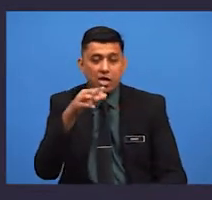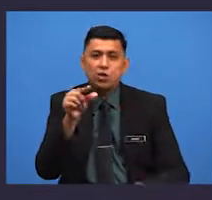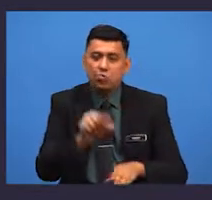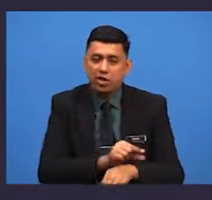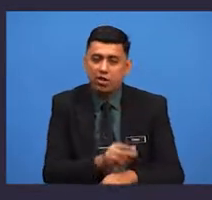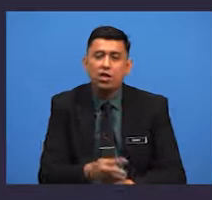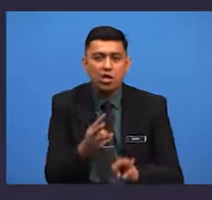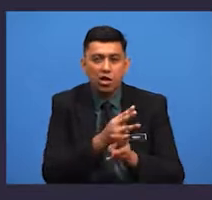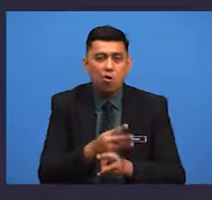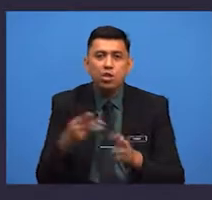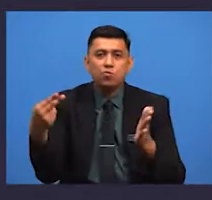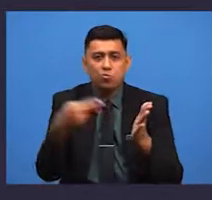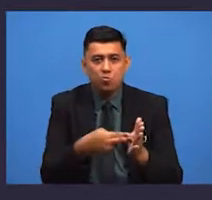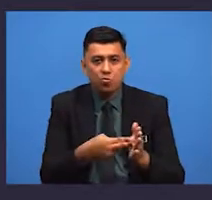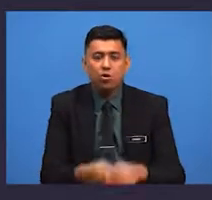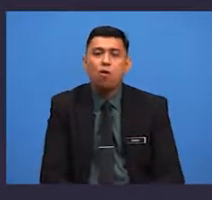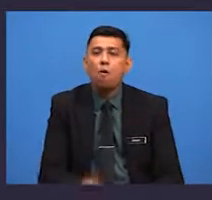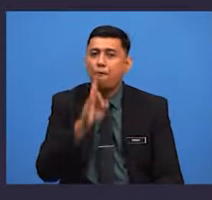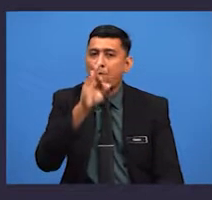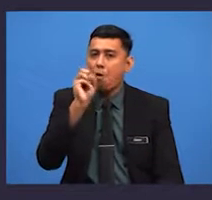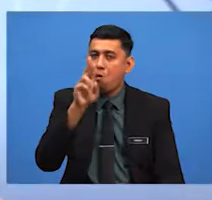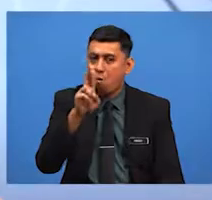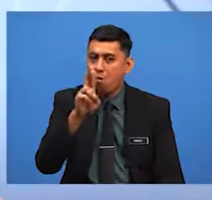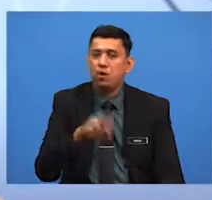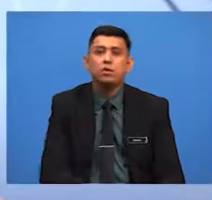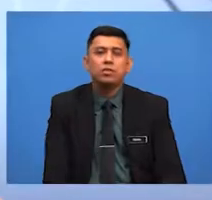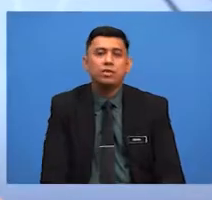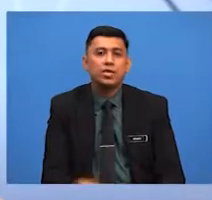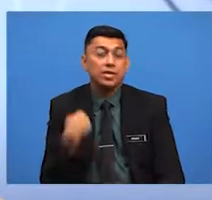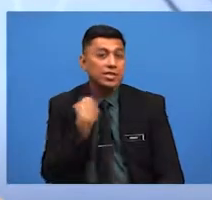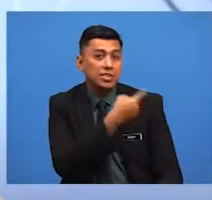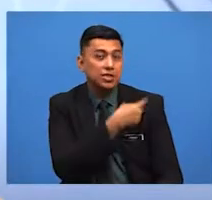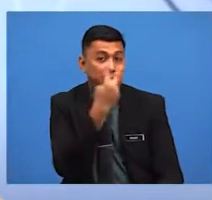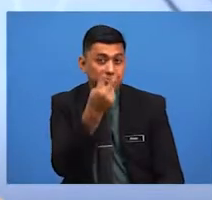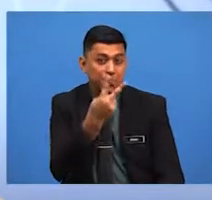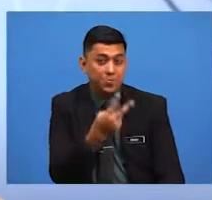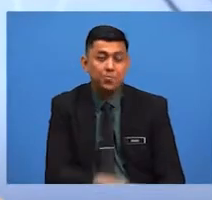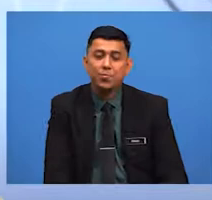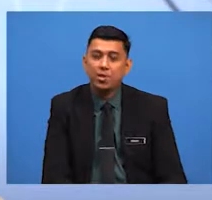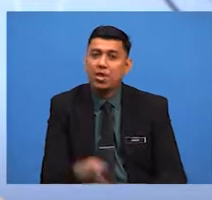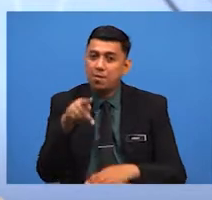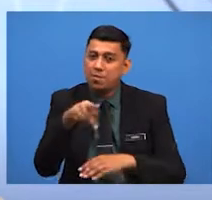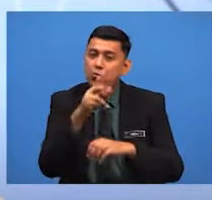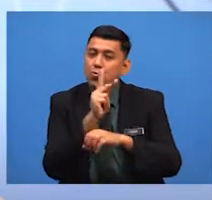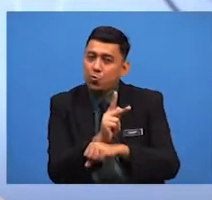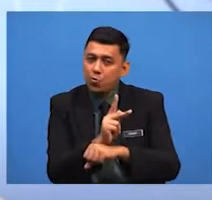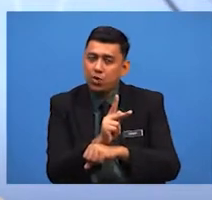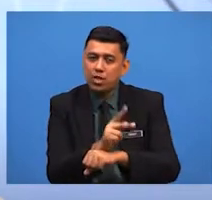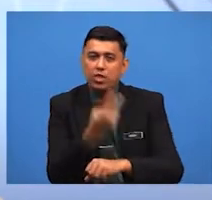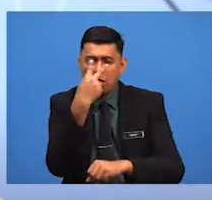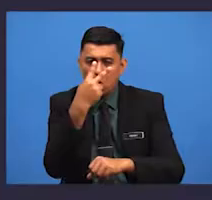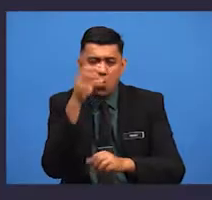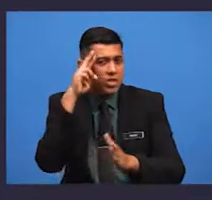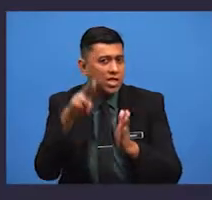struktur kawalan ulangan untuk for. Kita lihat sudukot dan carta alir yang